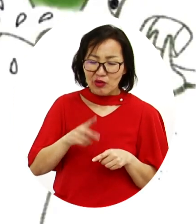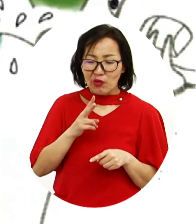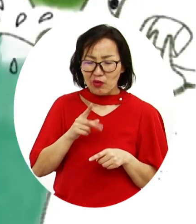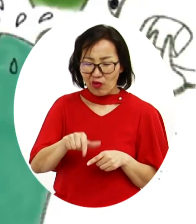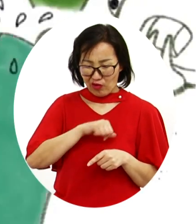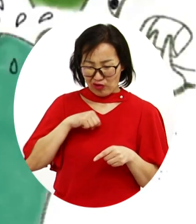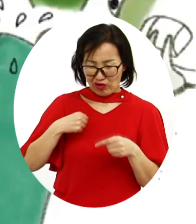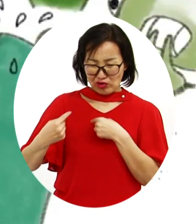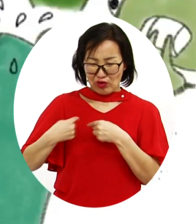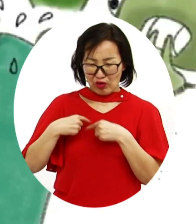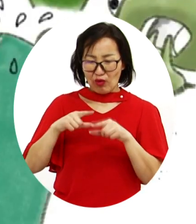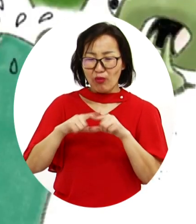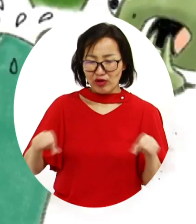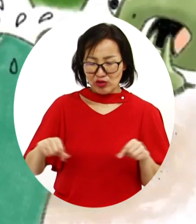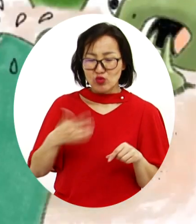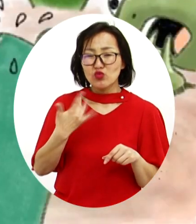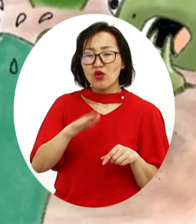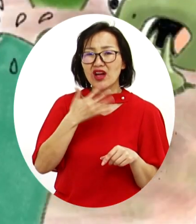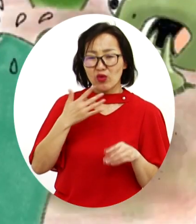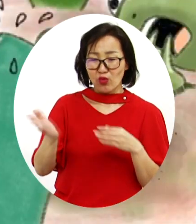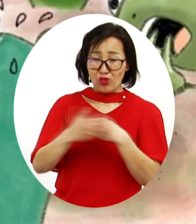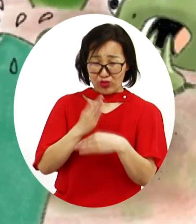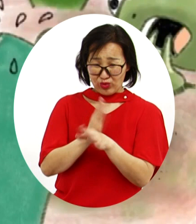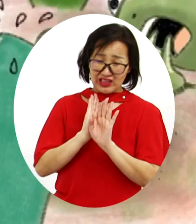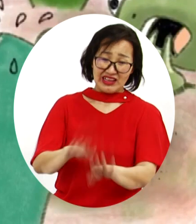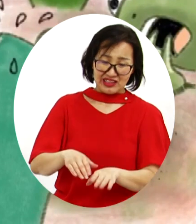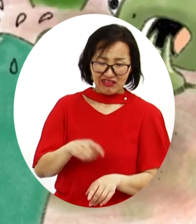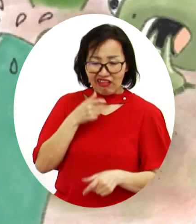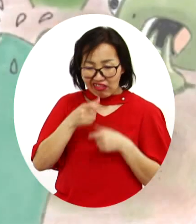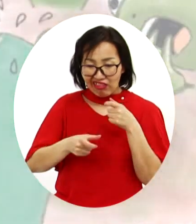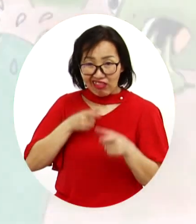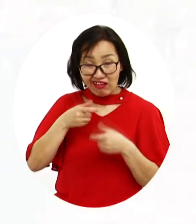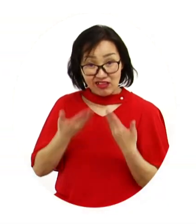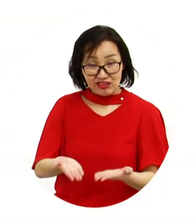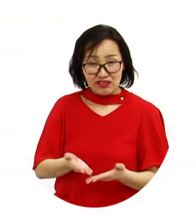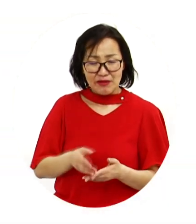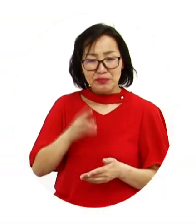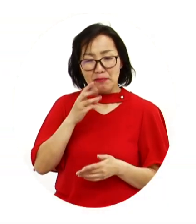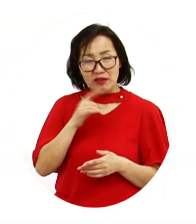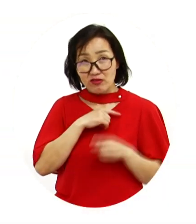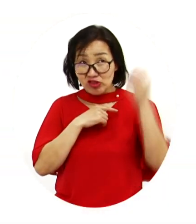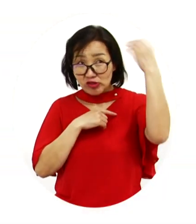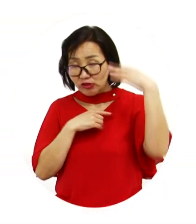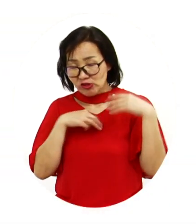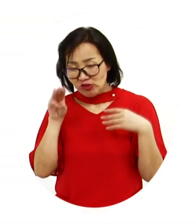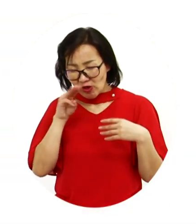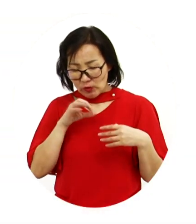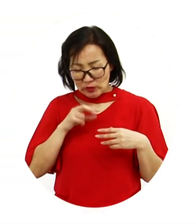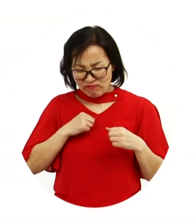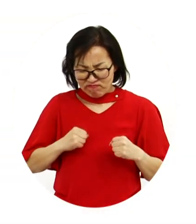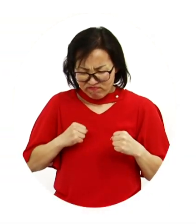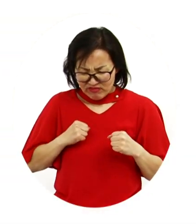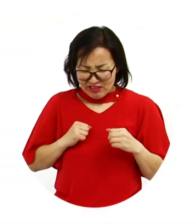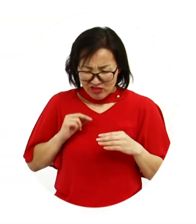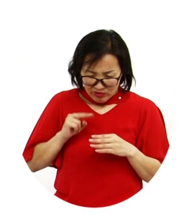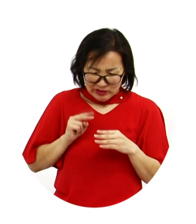л өөрийгөө зовоохоо болоод зүгээр үхэх гэж хашгирцгааж байсан юм. Мэлхий харин улам хичээн үсэрсээр